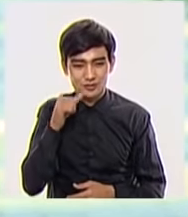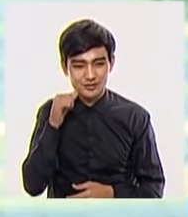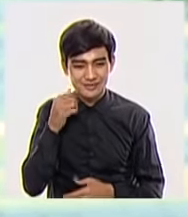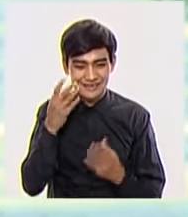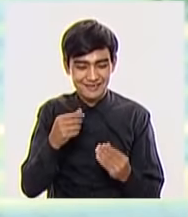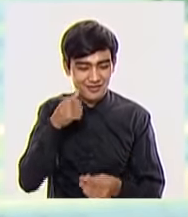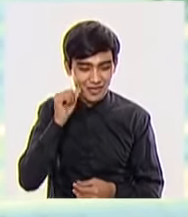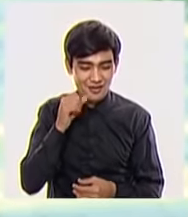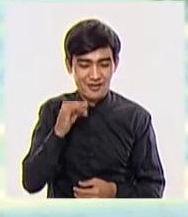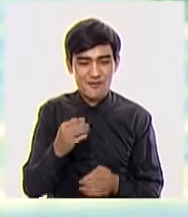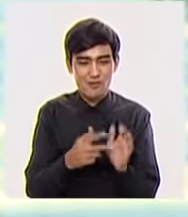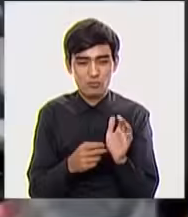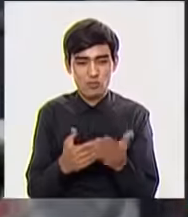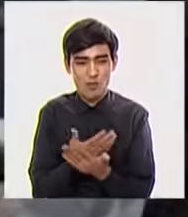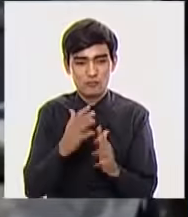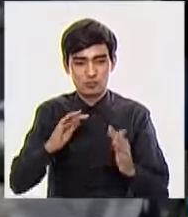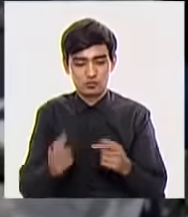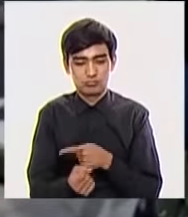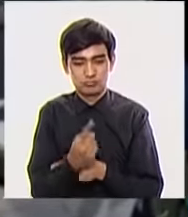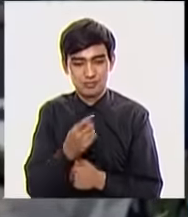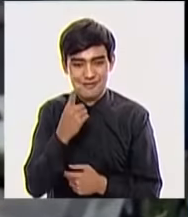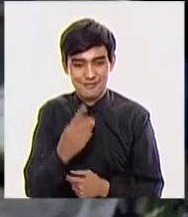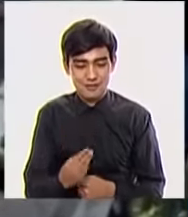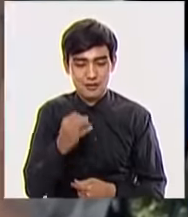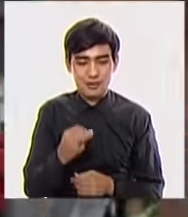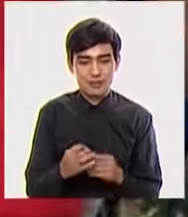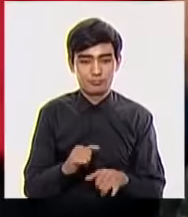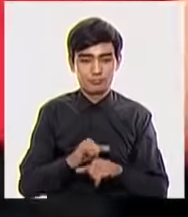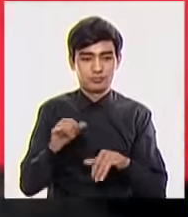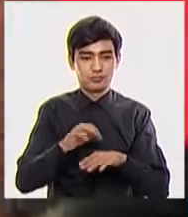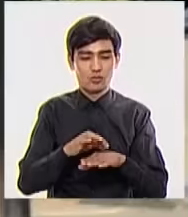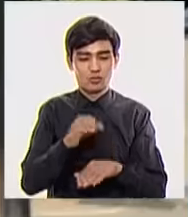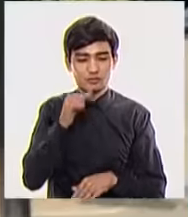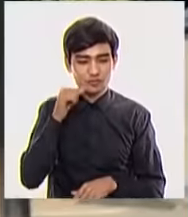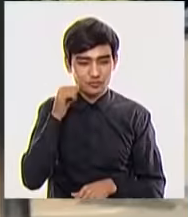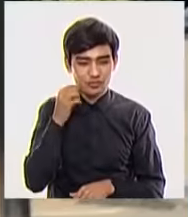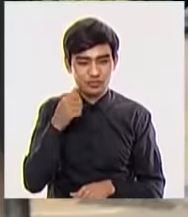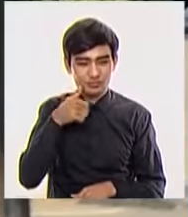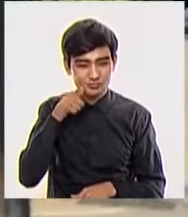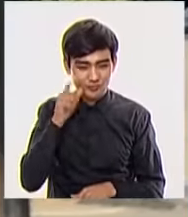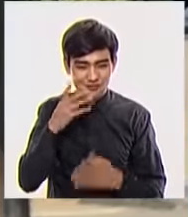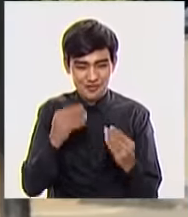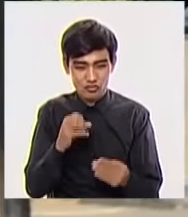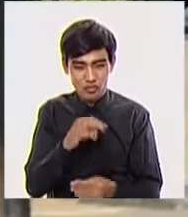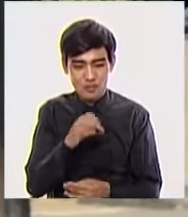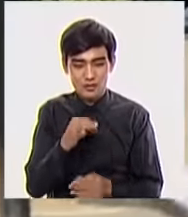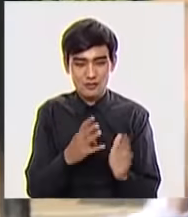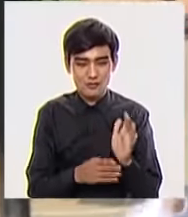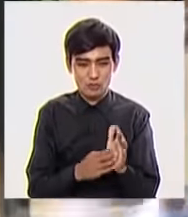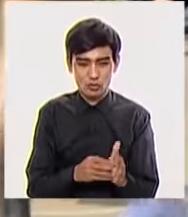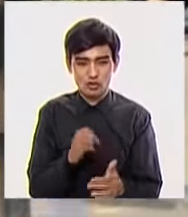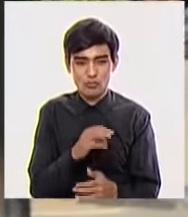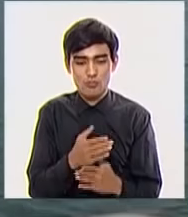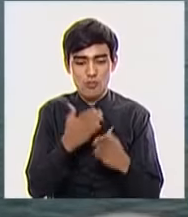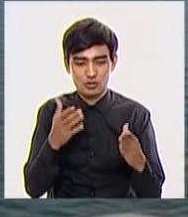зарегистрировали почти 800 новых случаев, причем заметный рост даже по сравнению с предыдущим днем. Почти на 90 пациентов